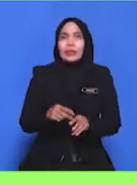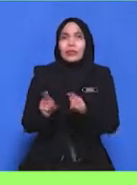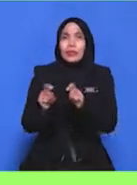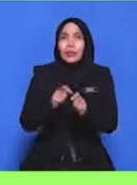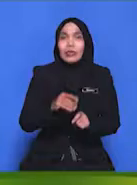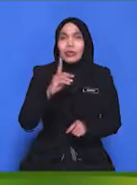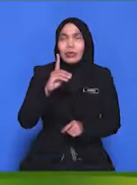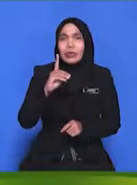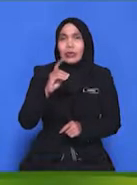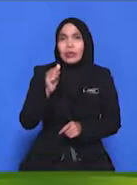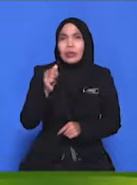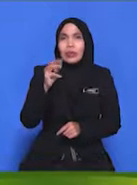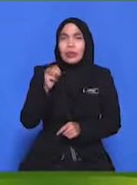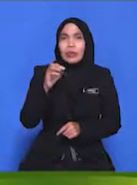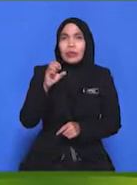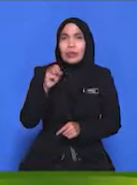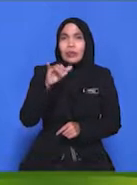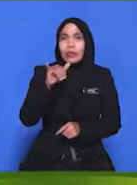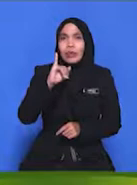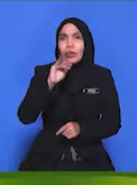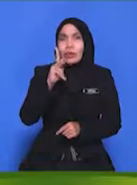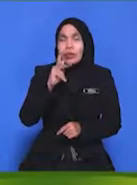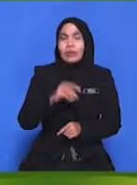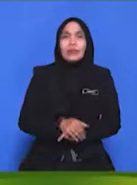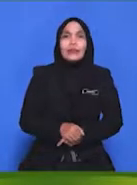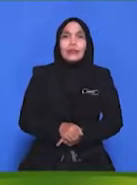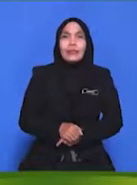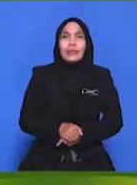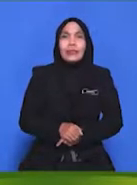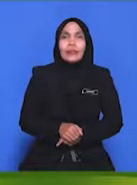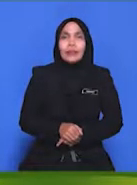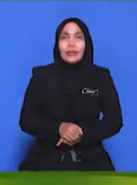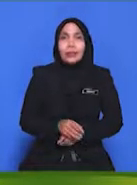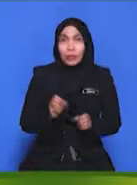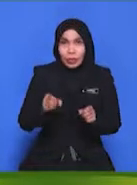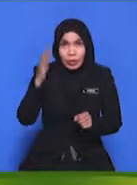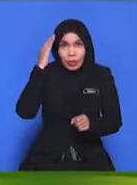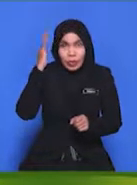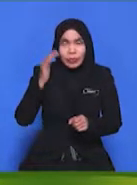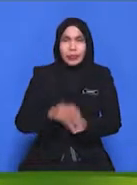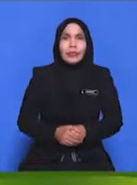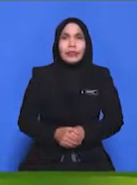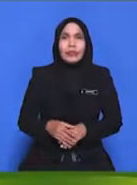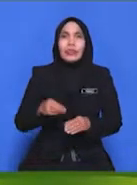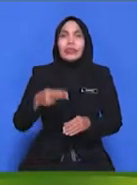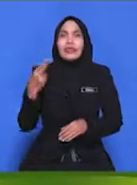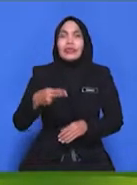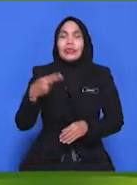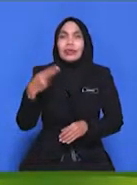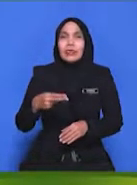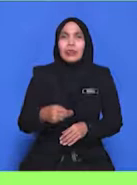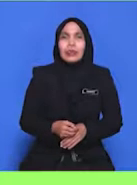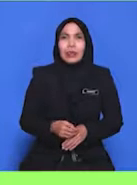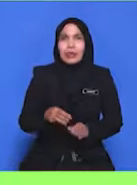Syria. Macam mana murid-murid? Boleh ingat apa yang ustazah nyatakan tadi dalam sejarah penubuhan Kerajaan